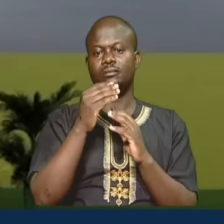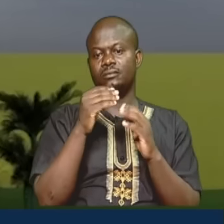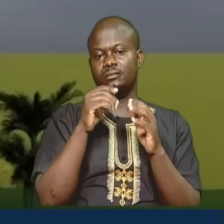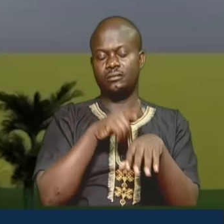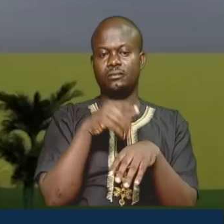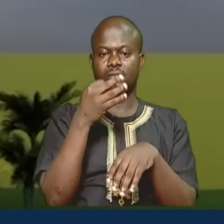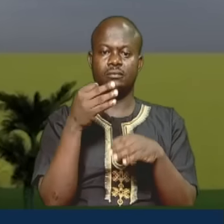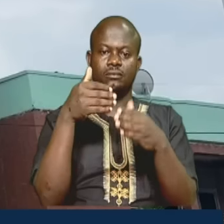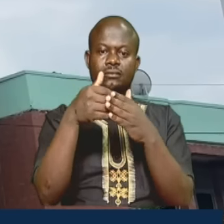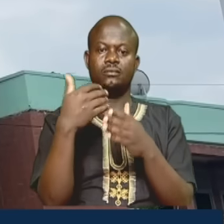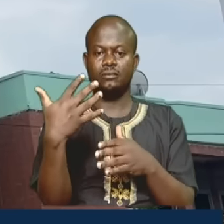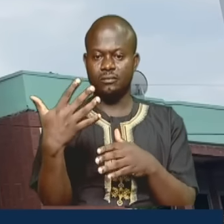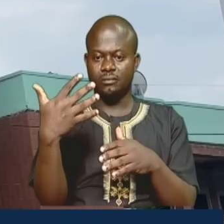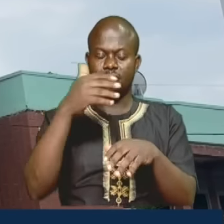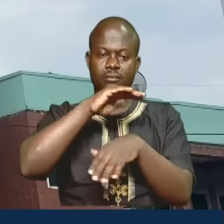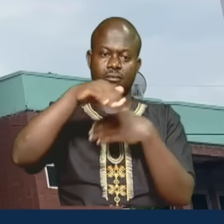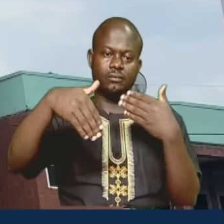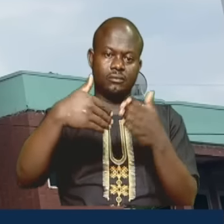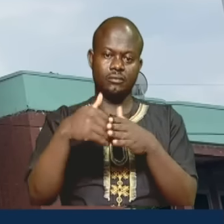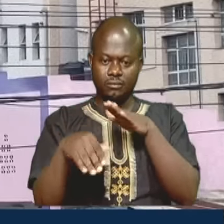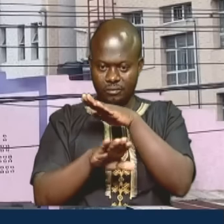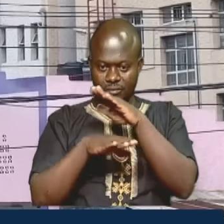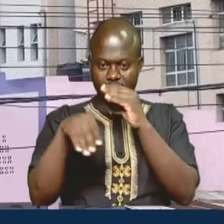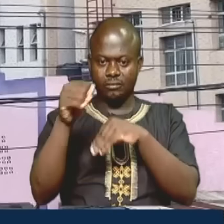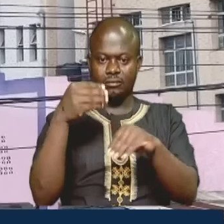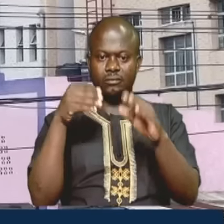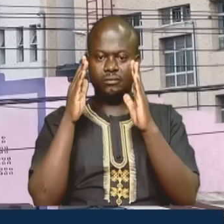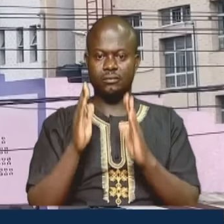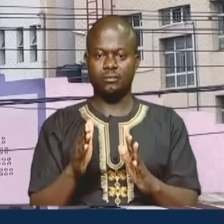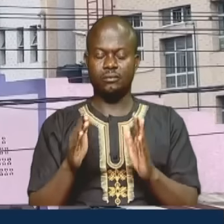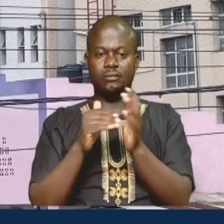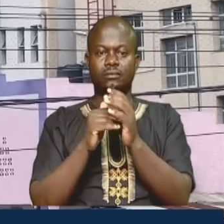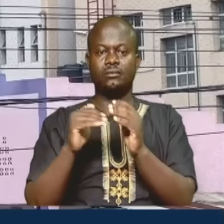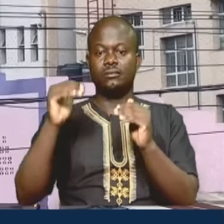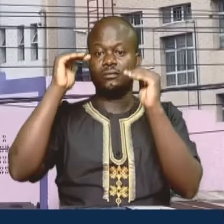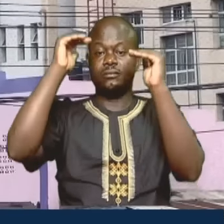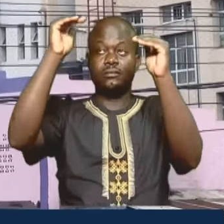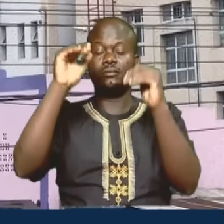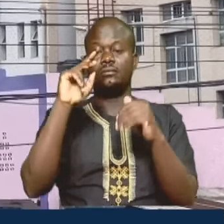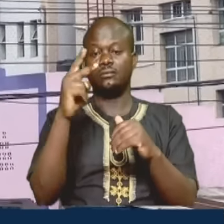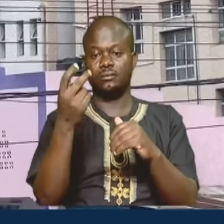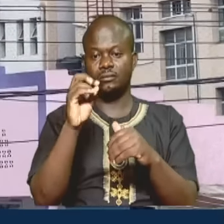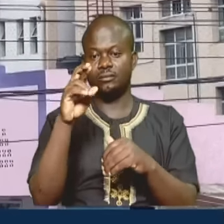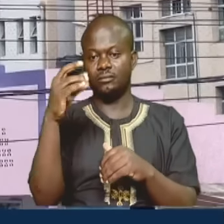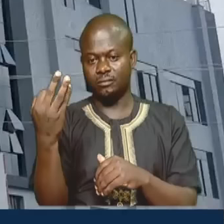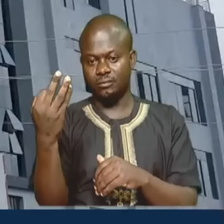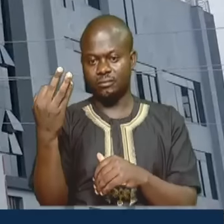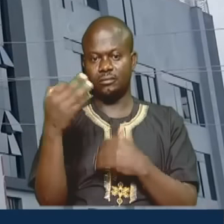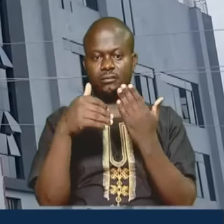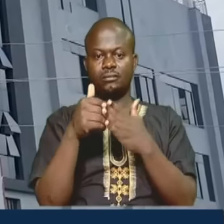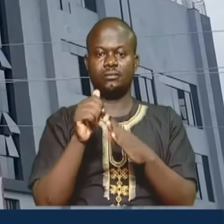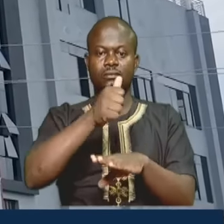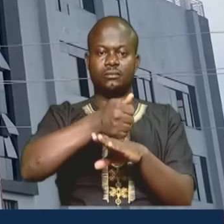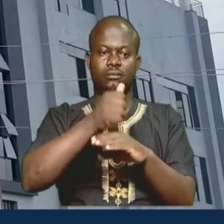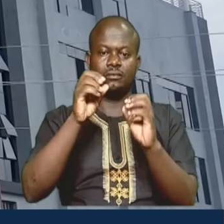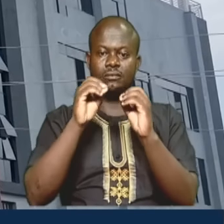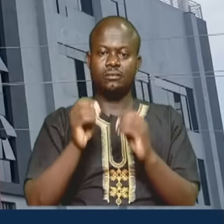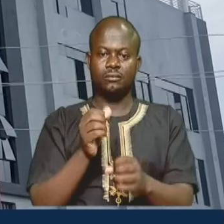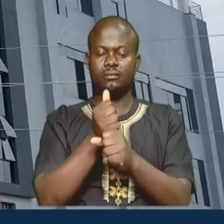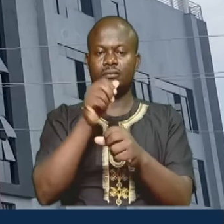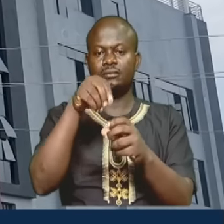3-5 hafi ya zose hasi hagenewe ubucuruzi naho hejuru ku igorofa rya kabiri cyangwa rya gatatu hashyirwe ibiro byo